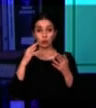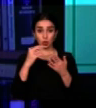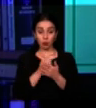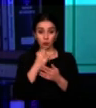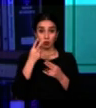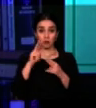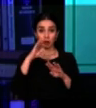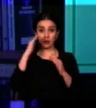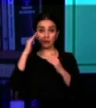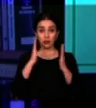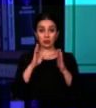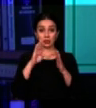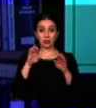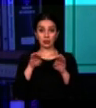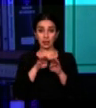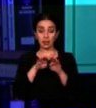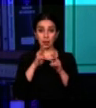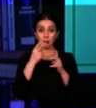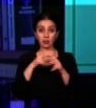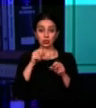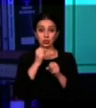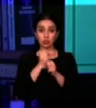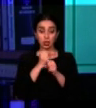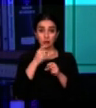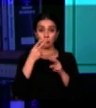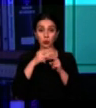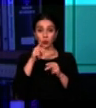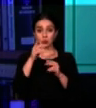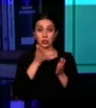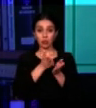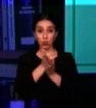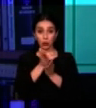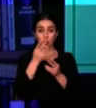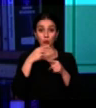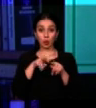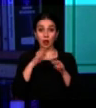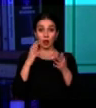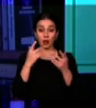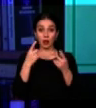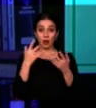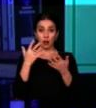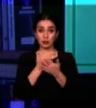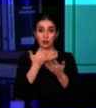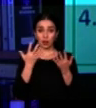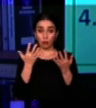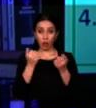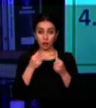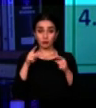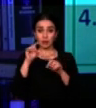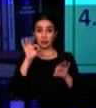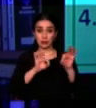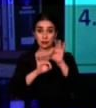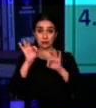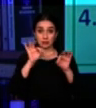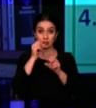квадрат тенглемани ишлаб. Кейин тармоқлари юналишини аниқлаб олардик, график эскизини ясардик